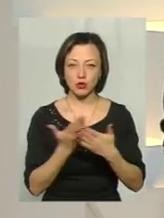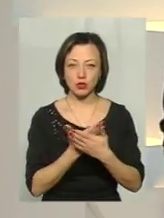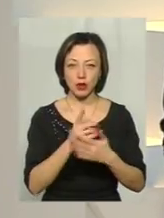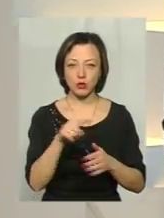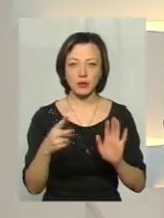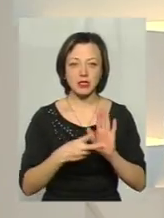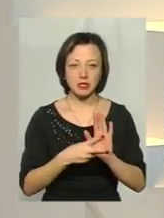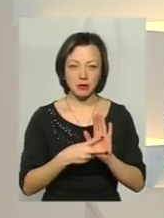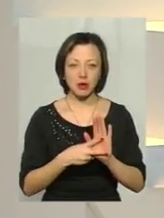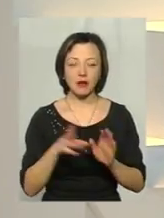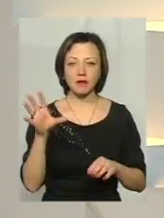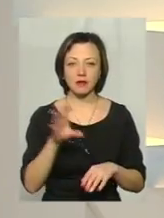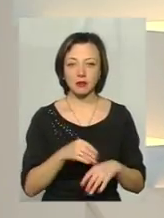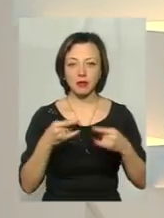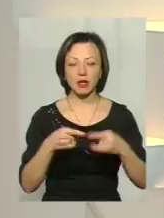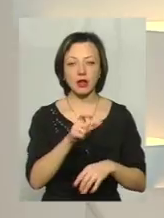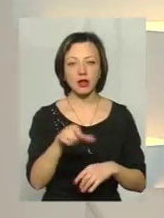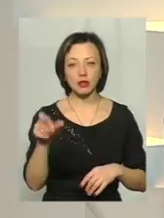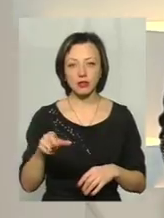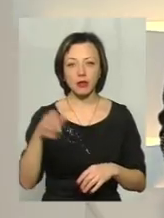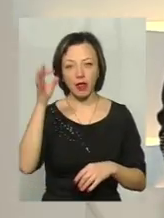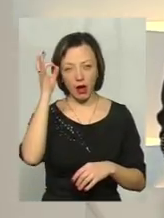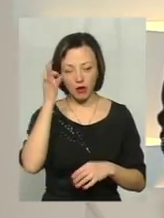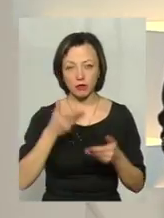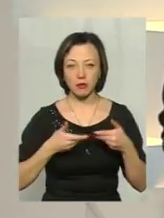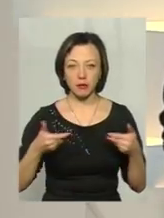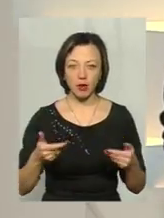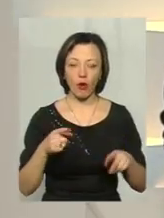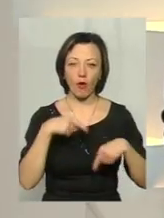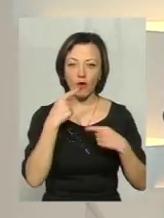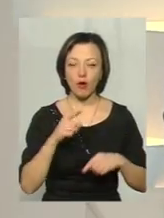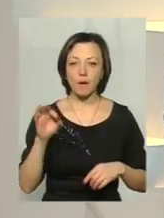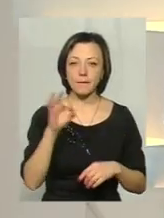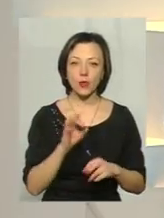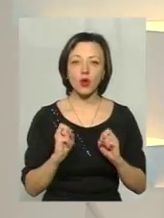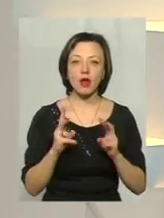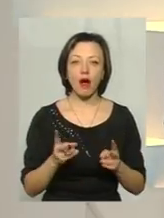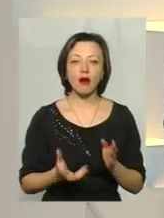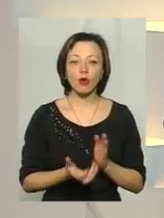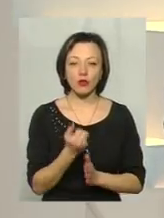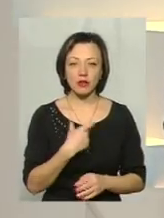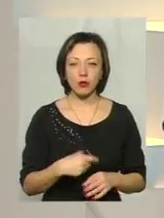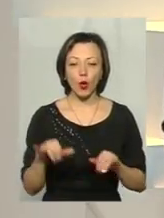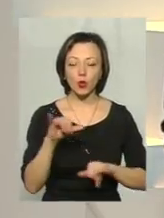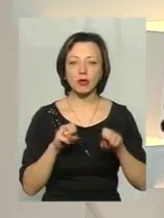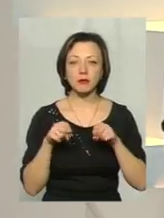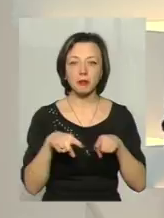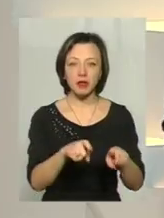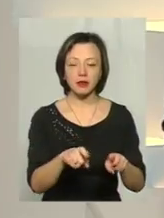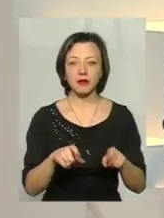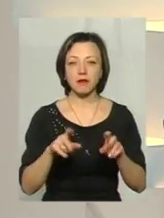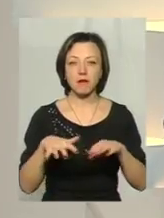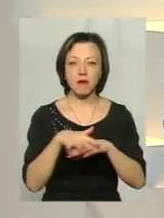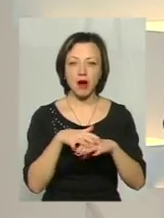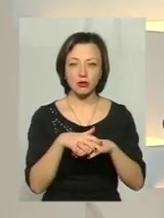номер 7. А всім телеглядачам нагадую про те, що ми сьогодні говоримо про те, як рятуватися, куди бігти від загроз